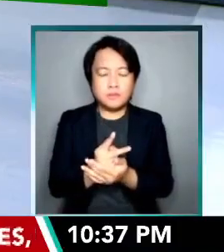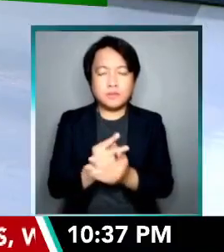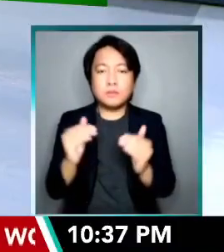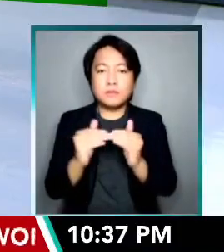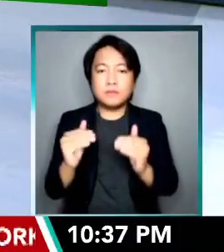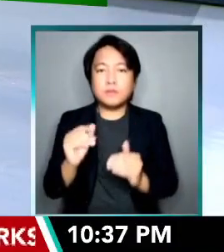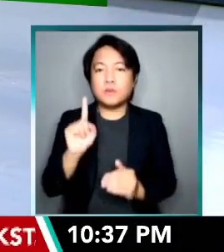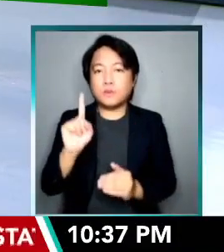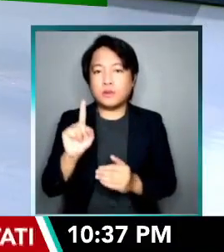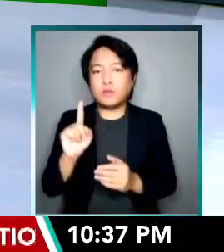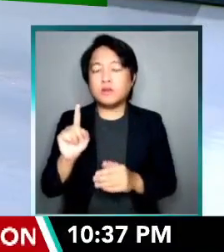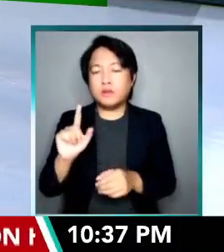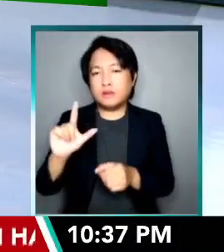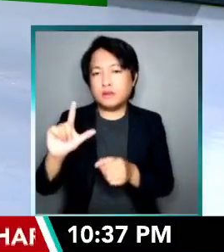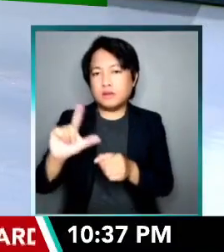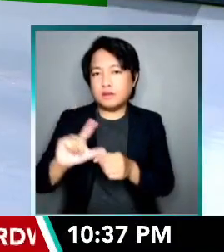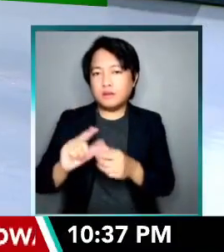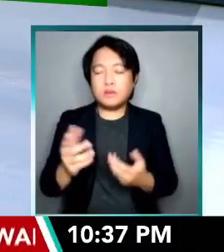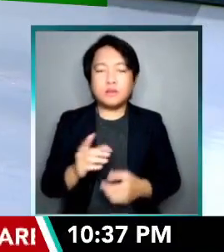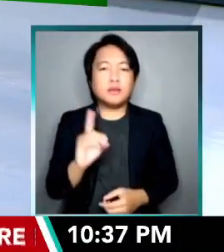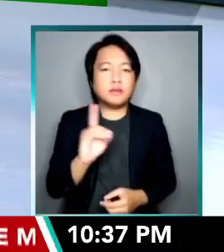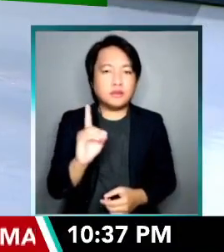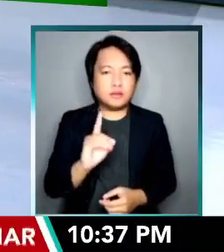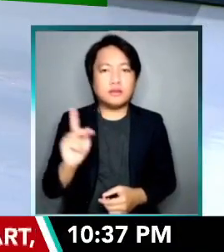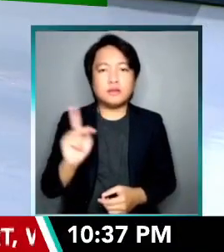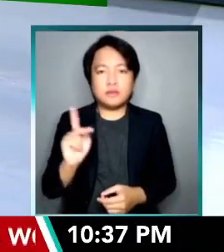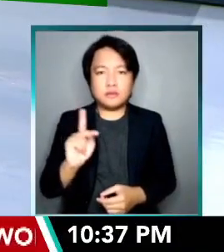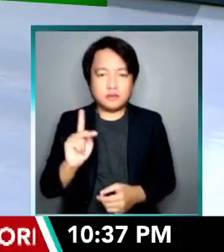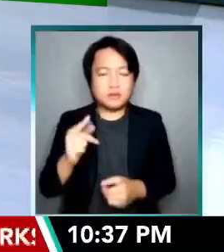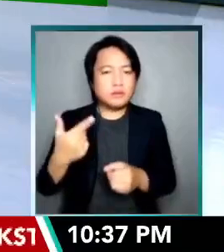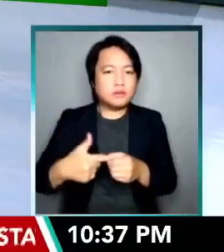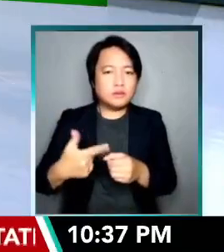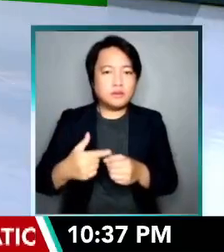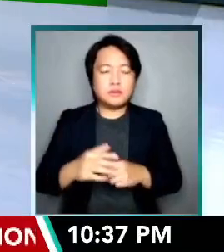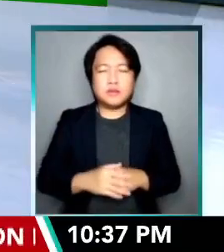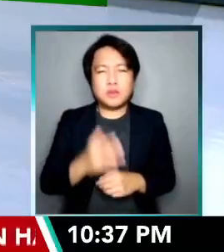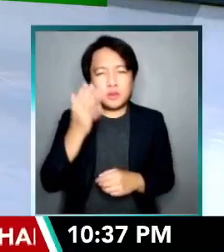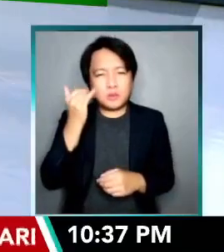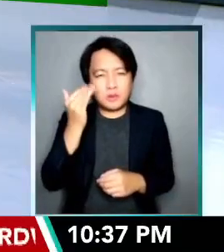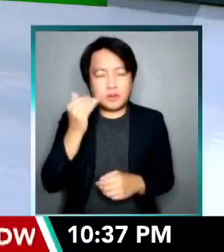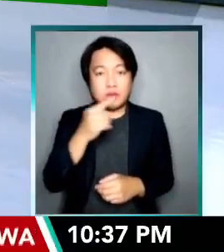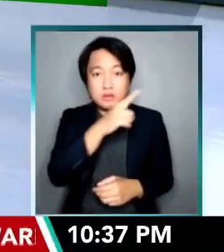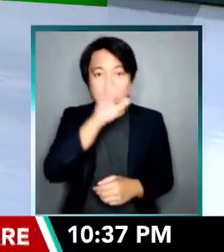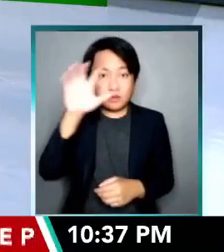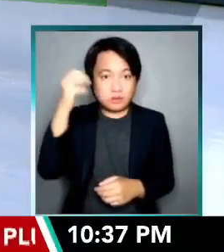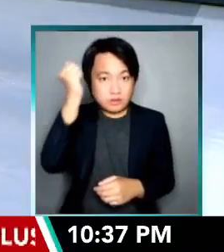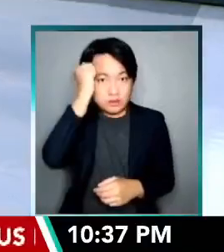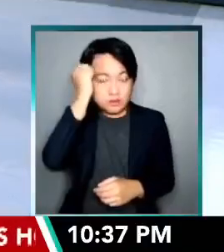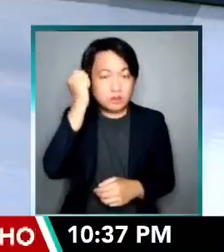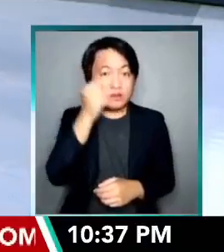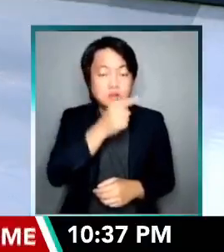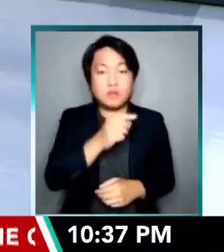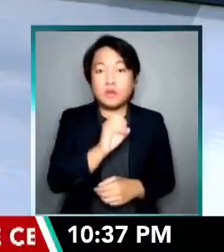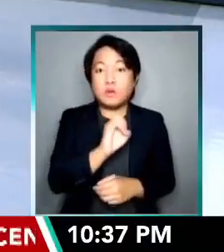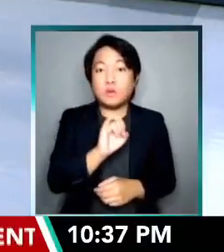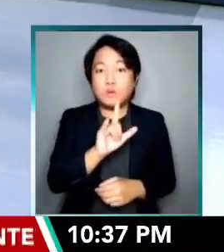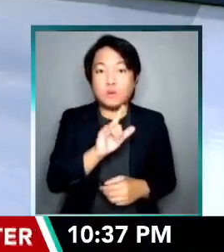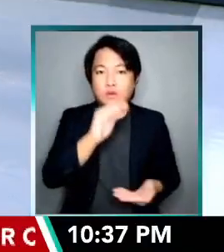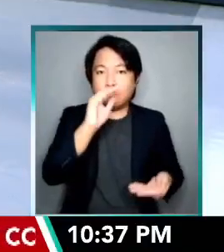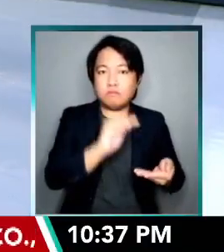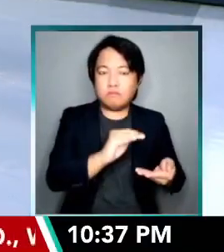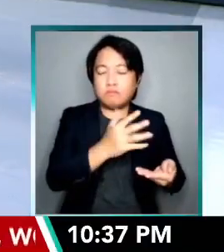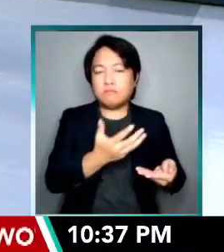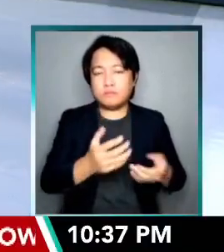at kerosene. Bunso daw ito ng pagbawas ng Saudi Arabia ng kanilang oil output. Ayon naman sa isang oil industry